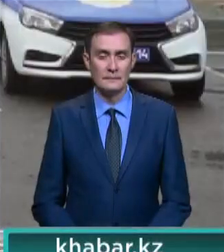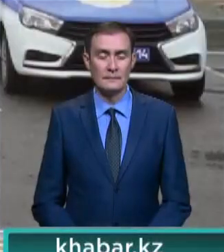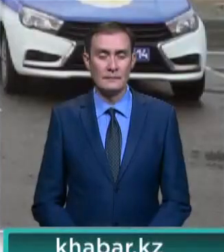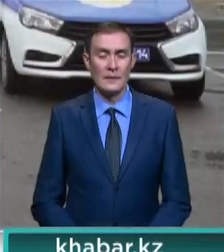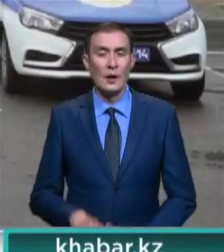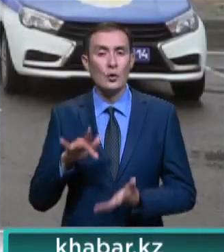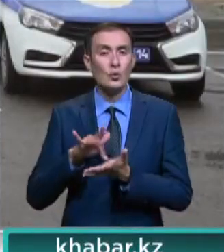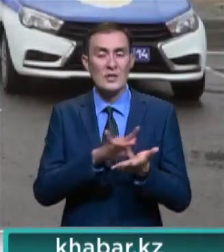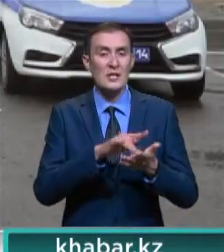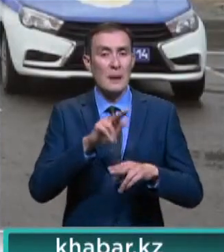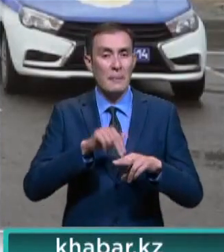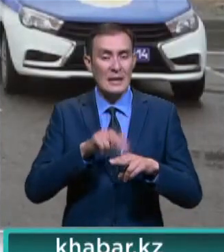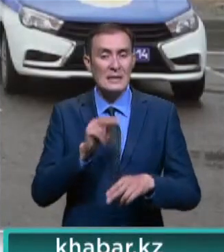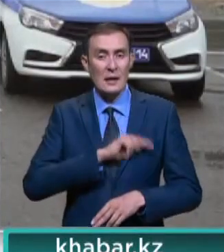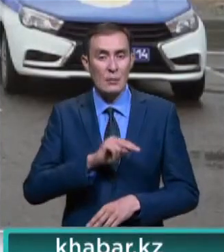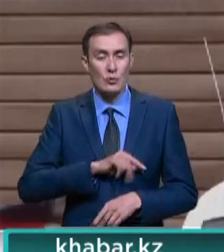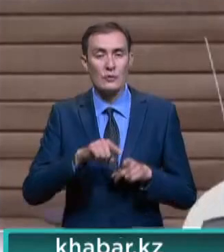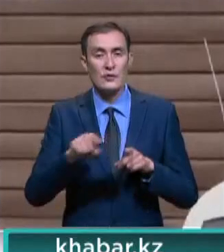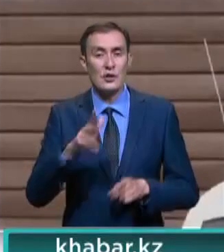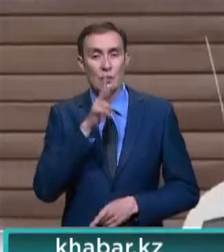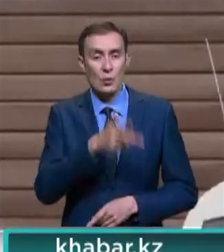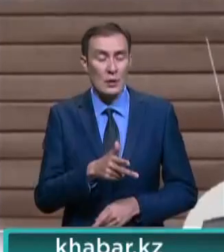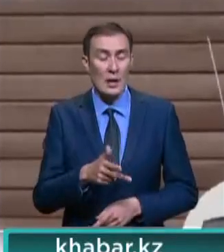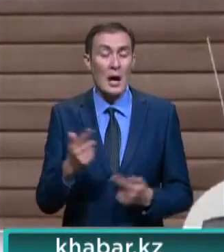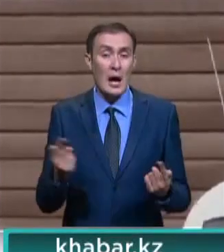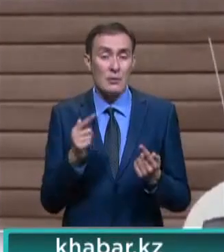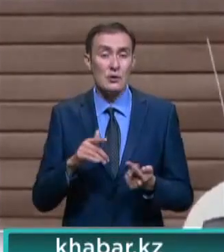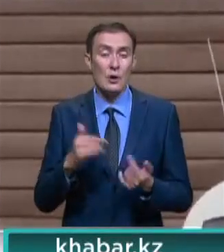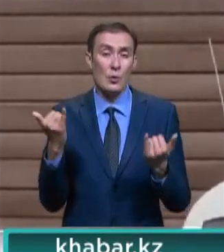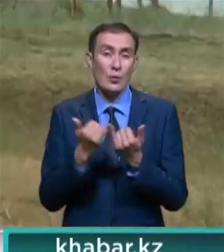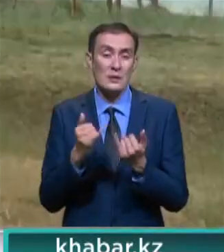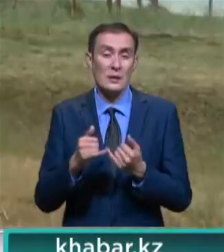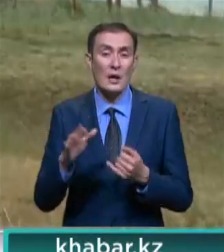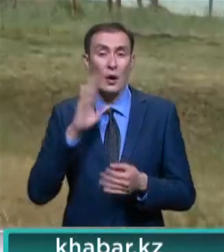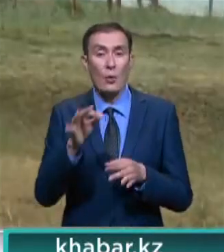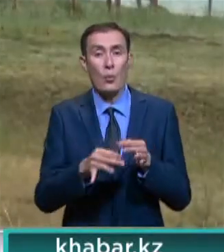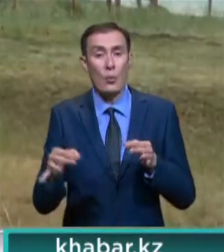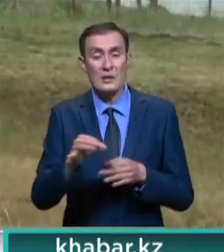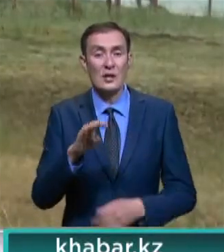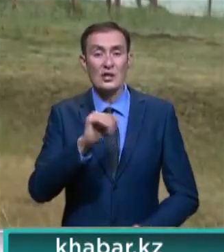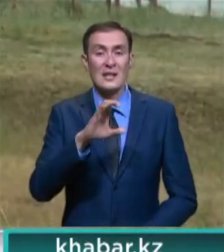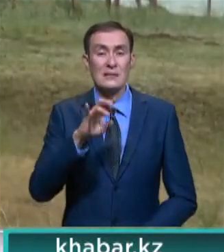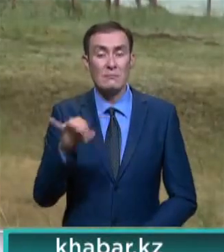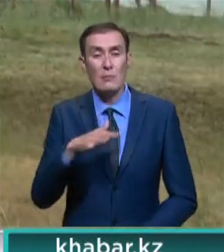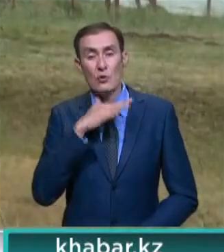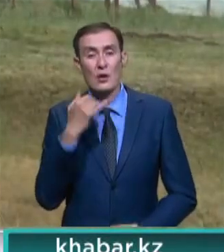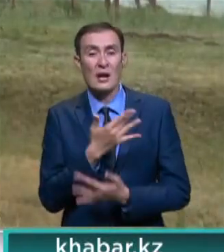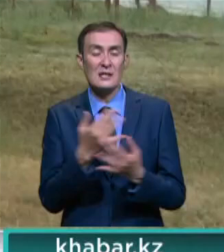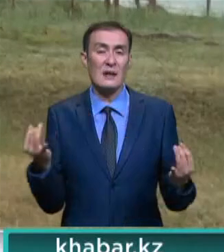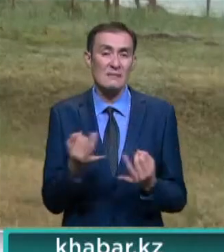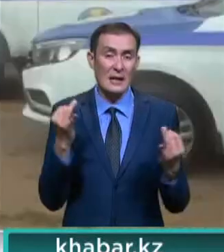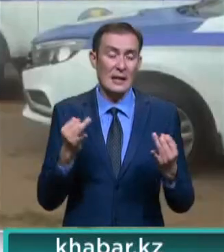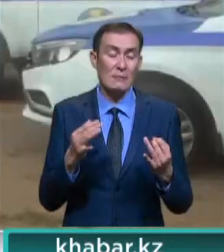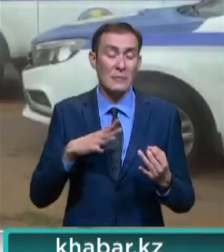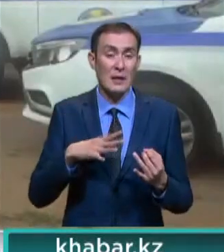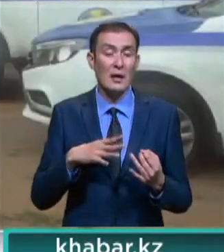Туристская полиция действует на территории области уже третий год. Обычно все гости собираются на озере Жасыбай. Там большое количество развлекательных мест. С недавних